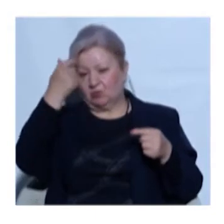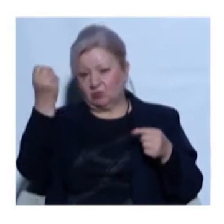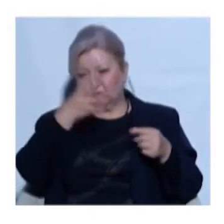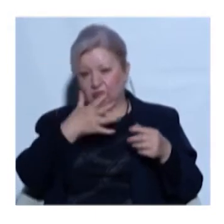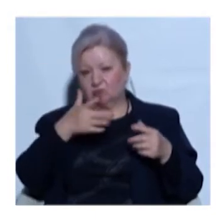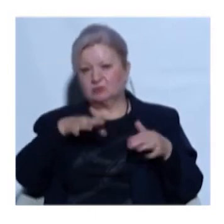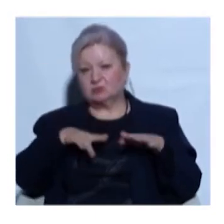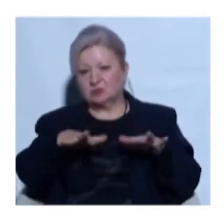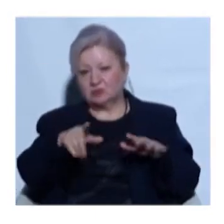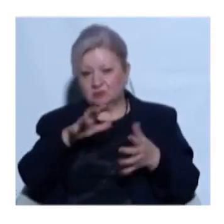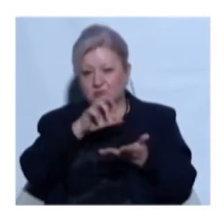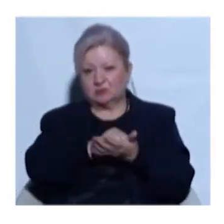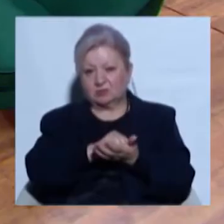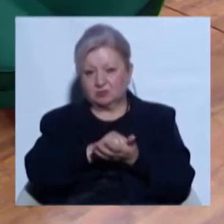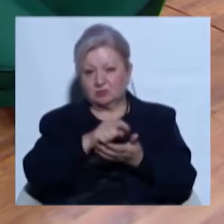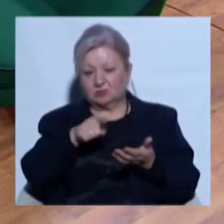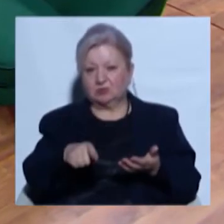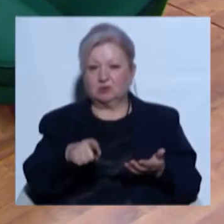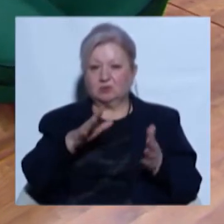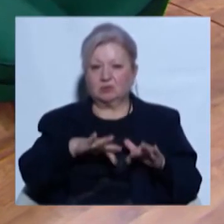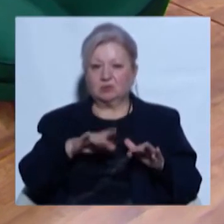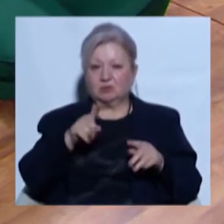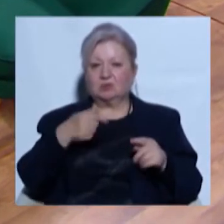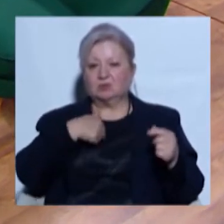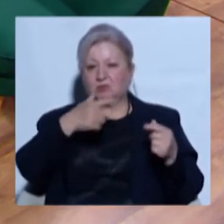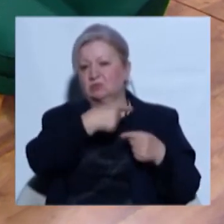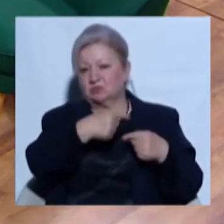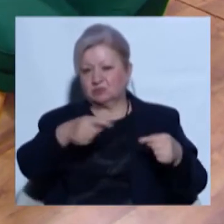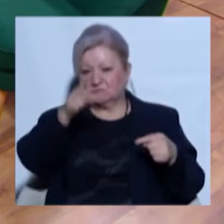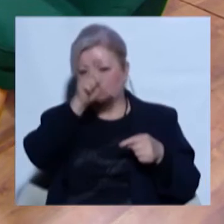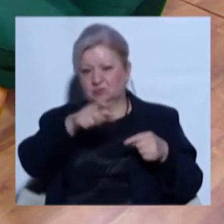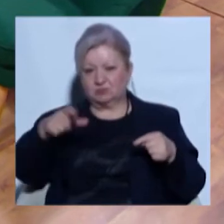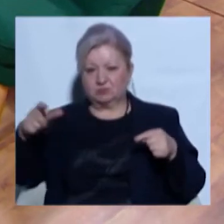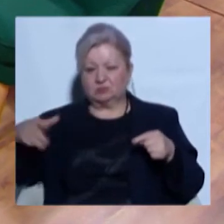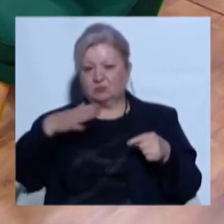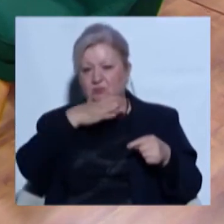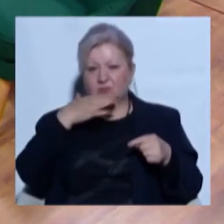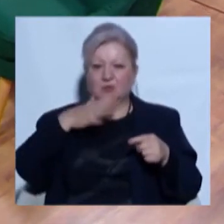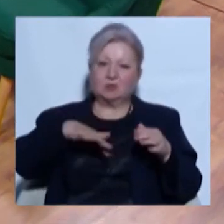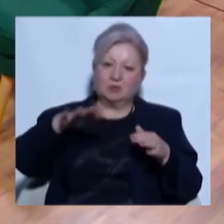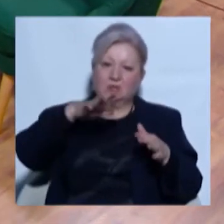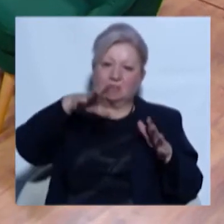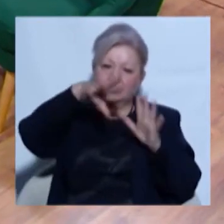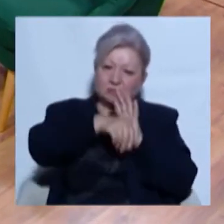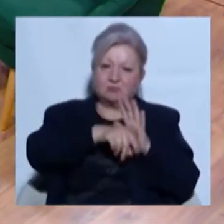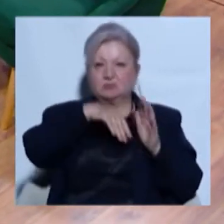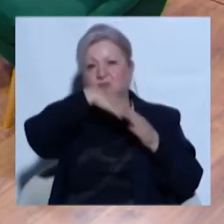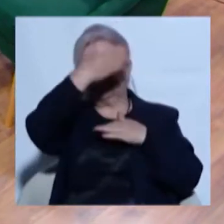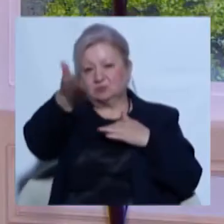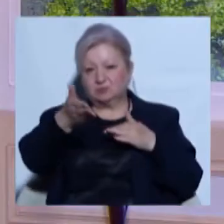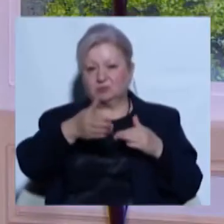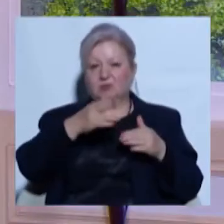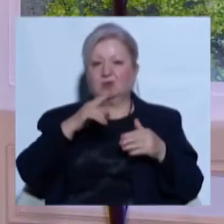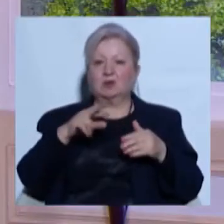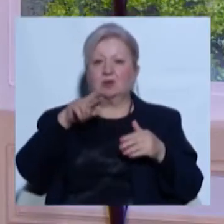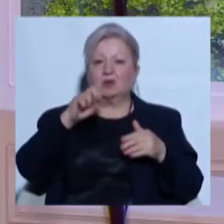საგანმანათლებლო საქმიანობით დაკავებული არაერთი მოღვაწე საქართველოსა თუ მის ფარგლებს გარეთ დავით